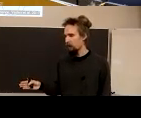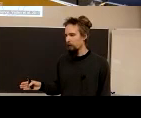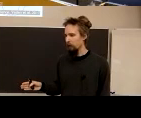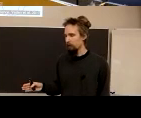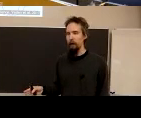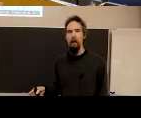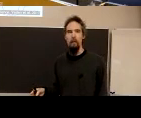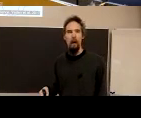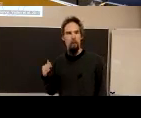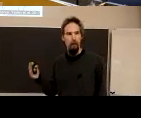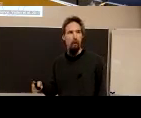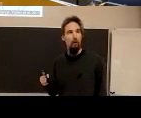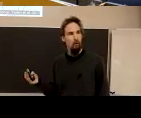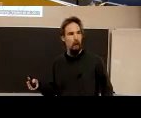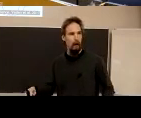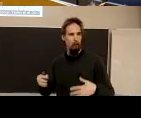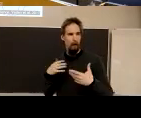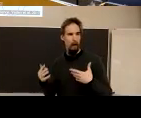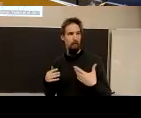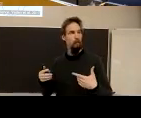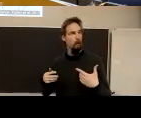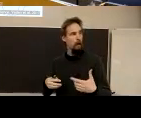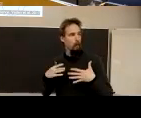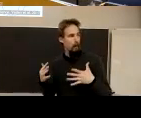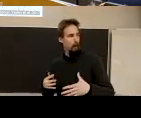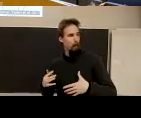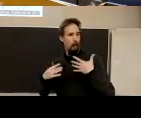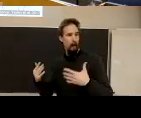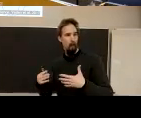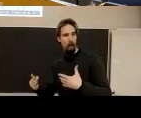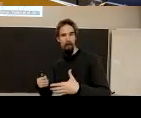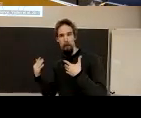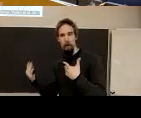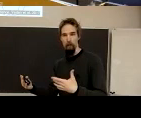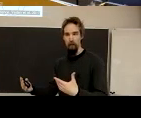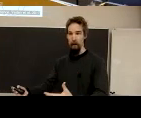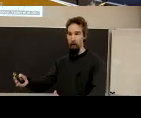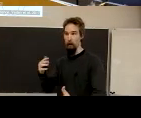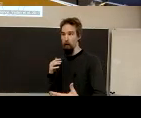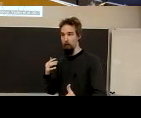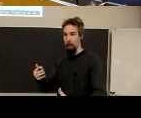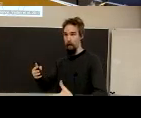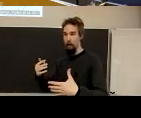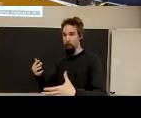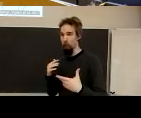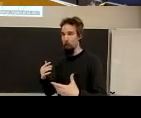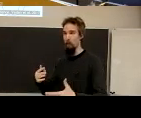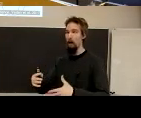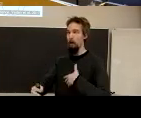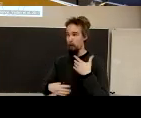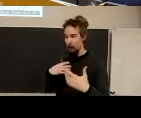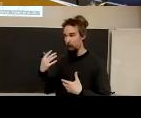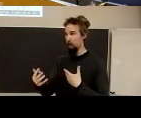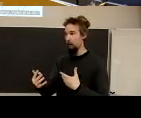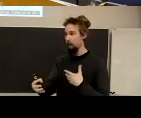muutoksia, joita vaikka Abraham Maslow tutki, että miten ihmiset voi mennä tämmöisiin kehityksellisiin prosesseihin, joissa meidän niin kuin suhde